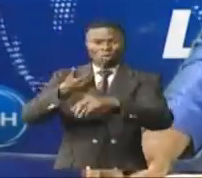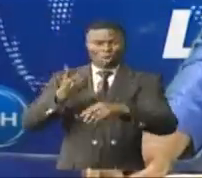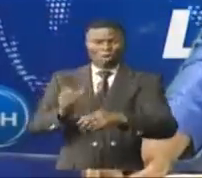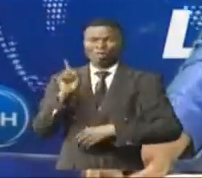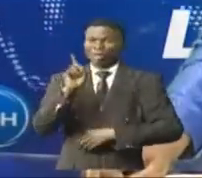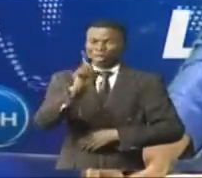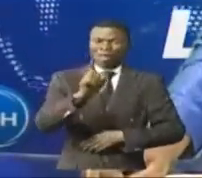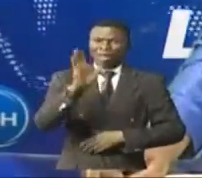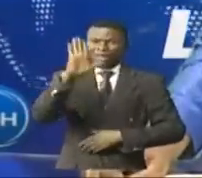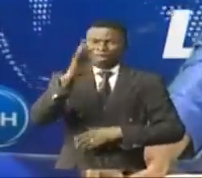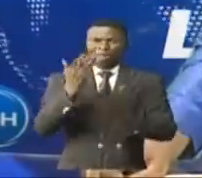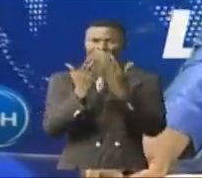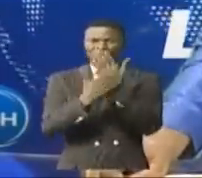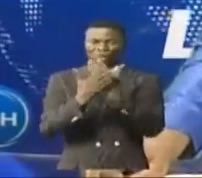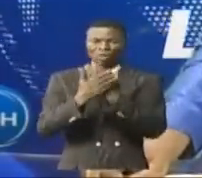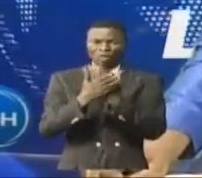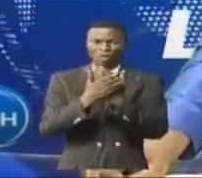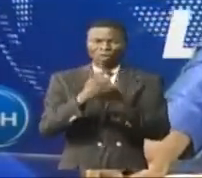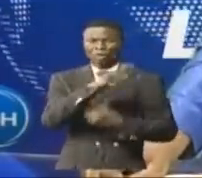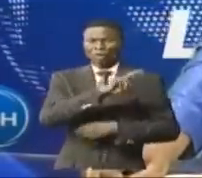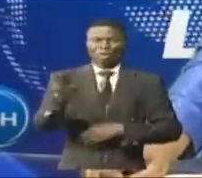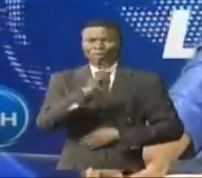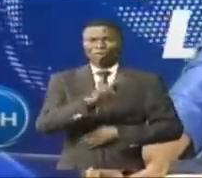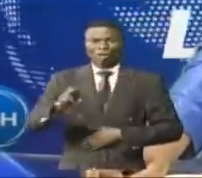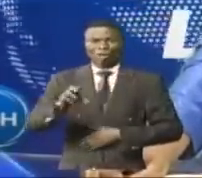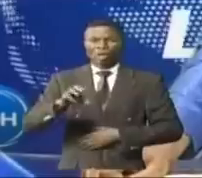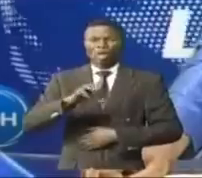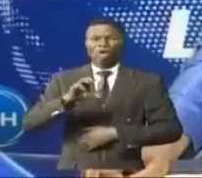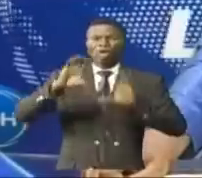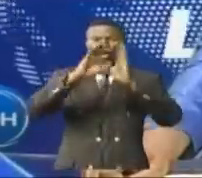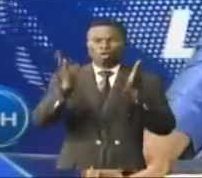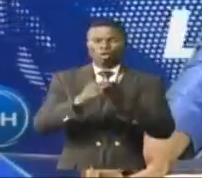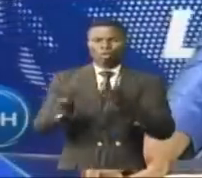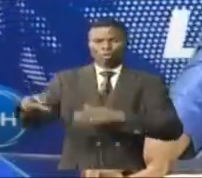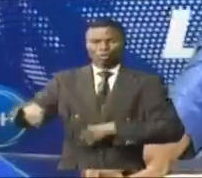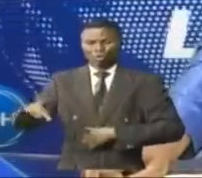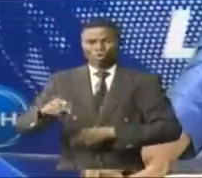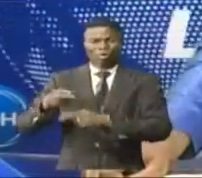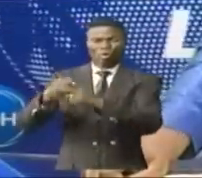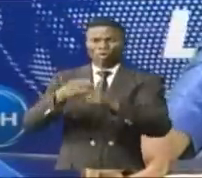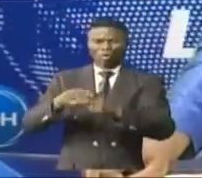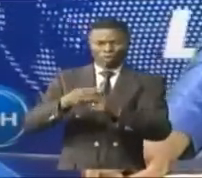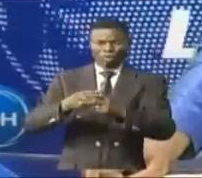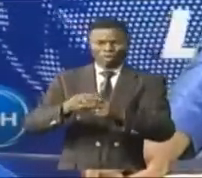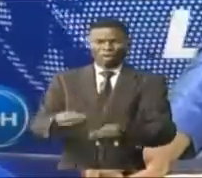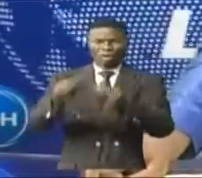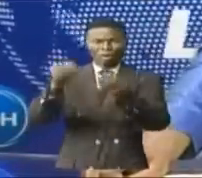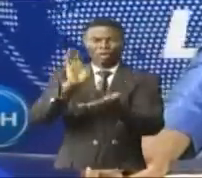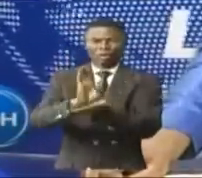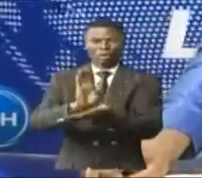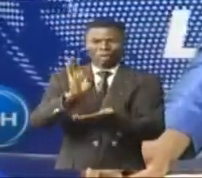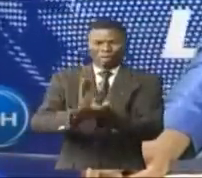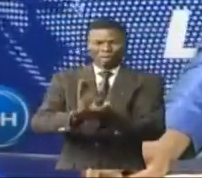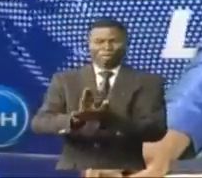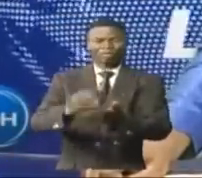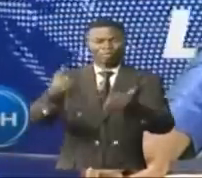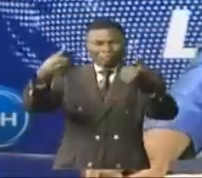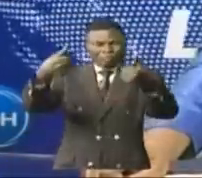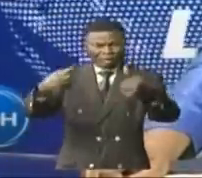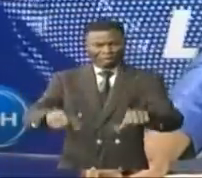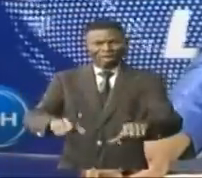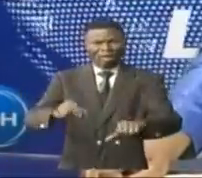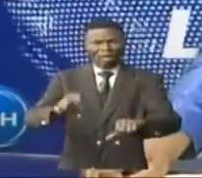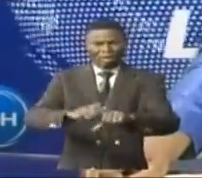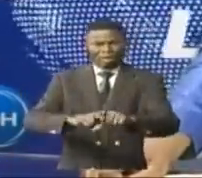du 5 juillet 2022 à la commission provinciale de supervision de la délivrance de la carte de résidence